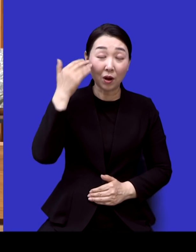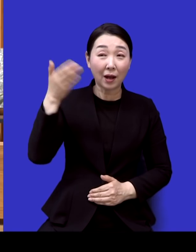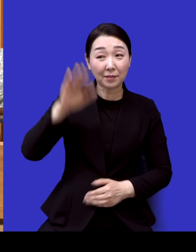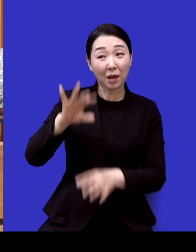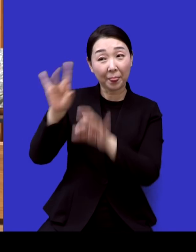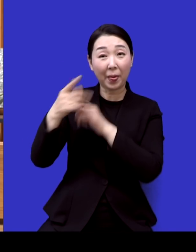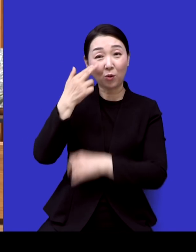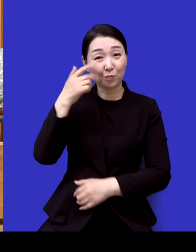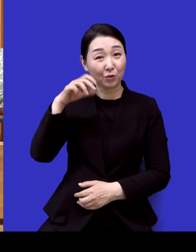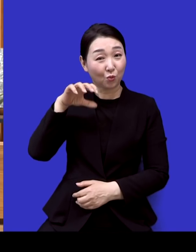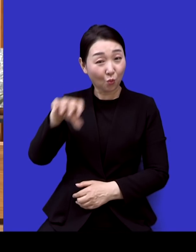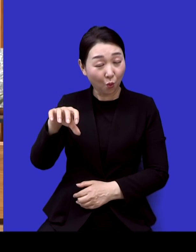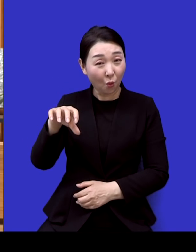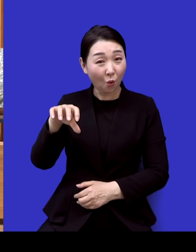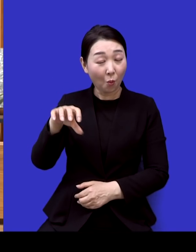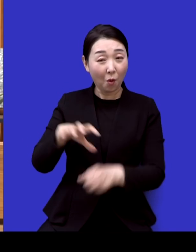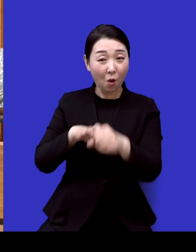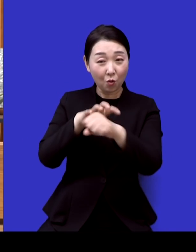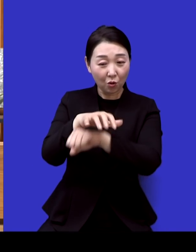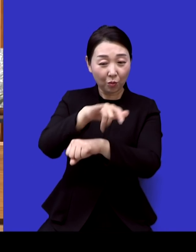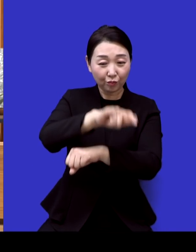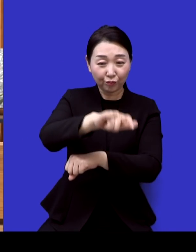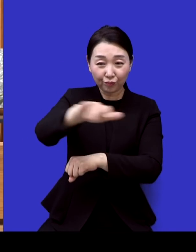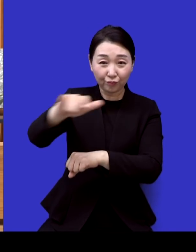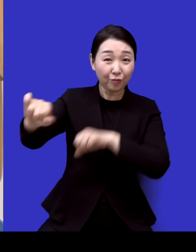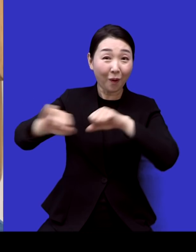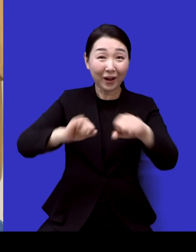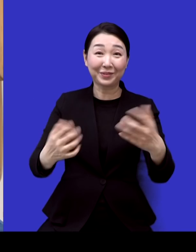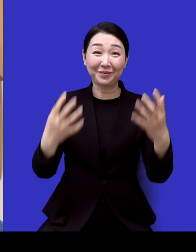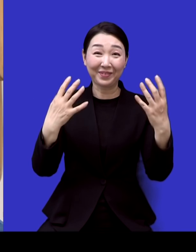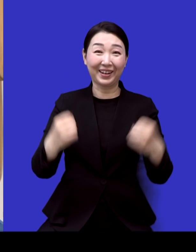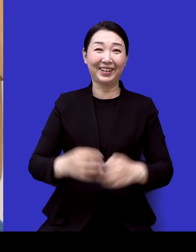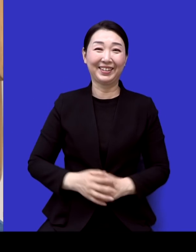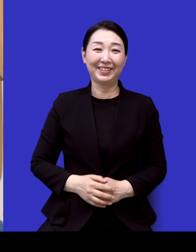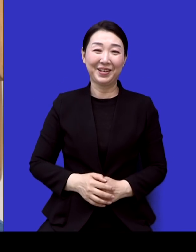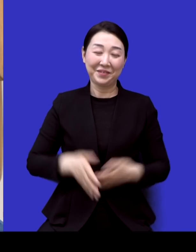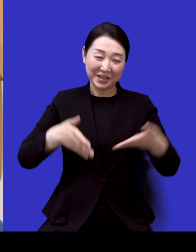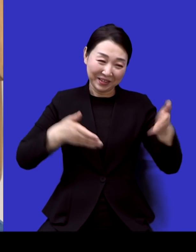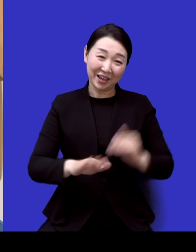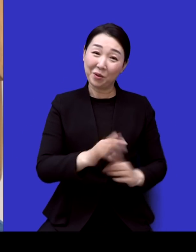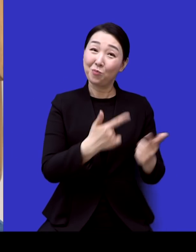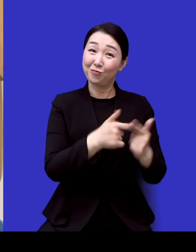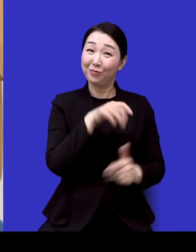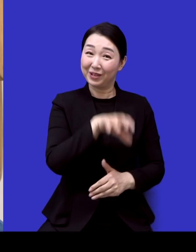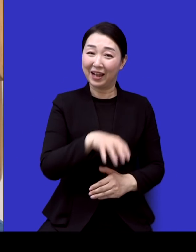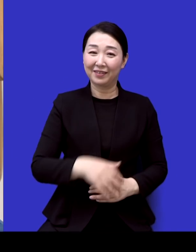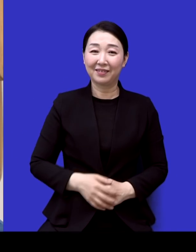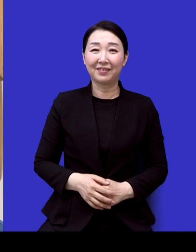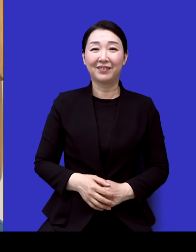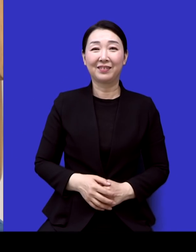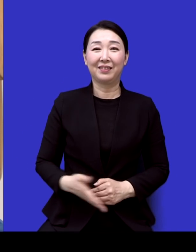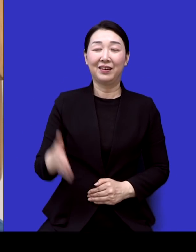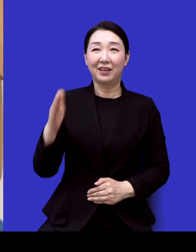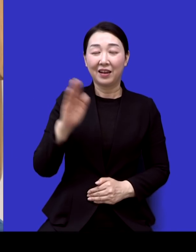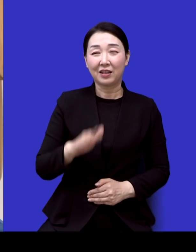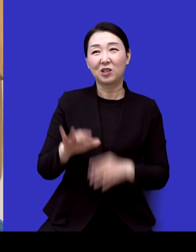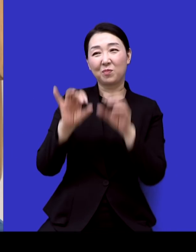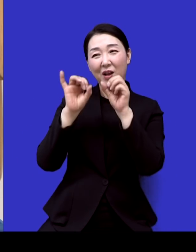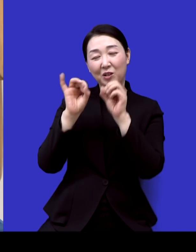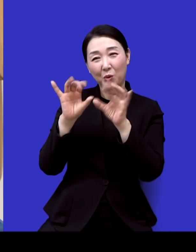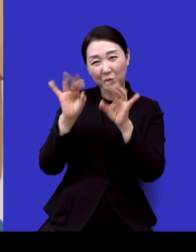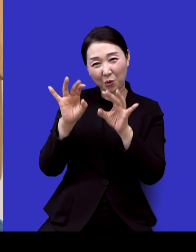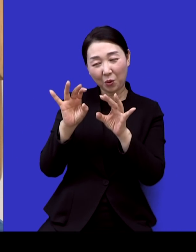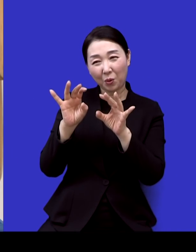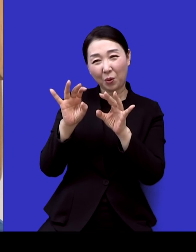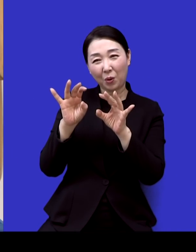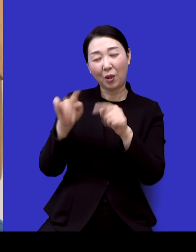태국이나 미국처럼 이렇게 글로벌하게 활동을 하셨더라고요. 네. 태어난 건 부산이고요. 네. 그런데 이제 선교하러 가시는